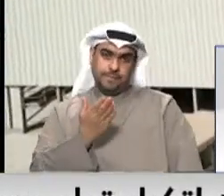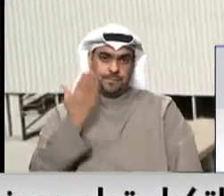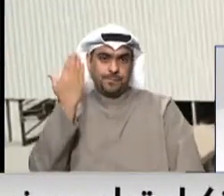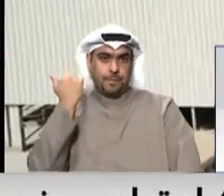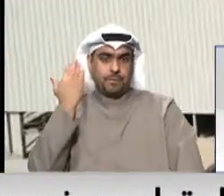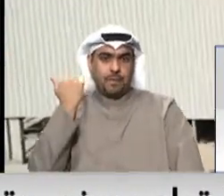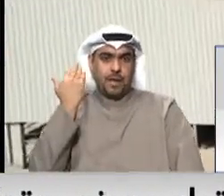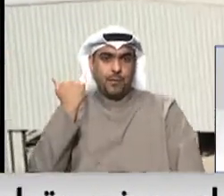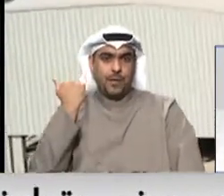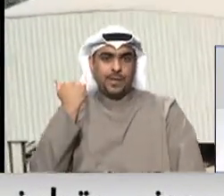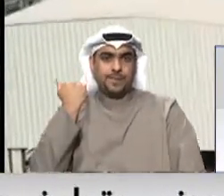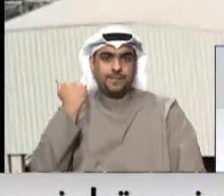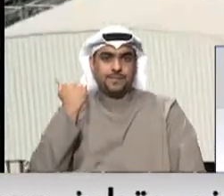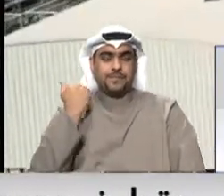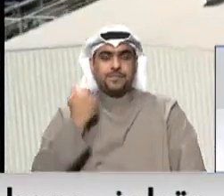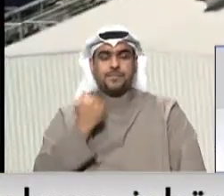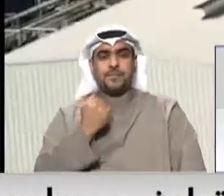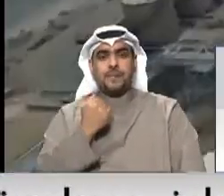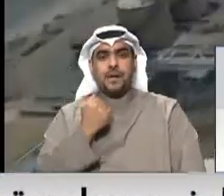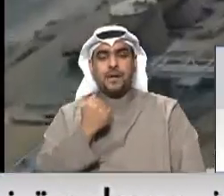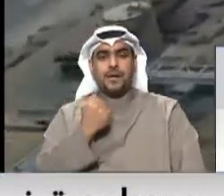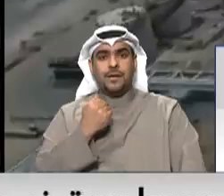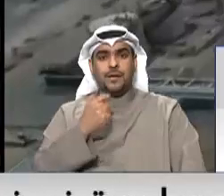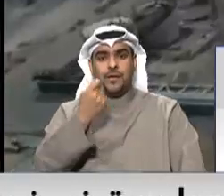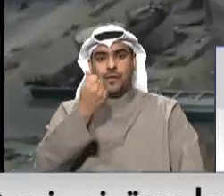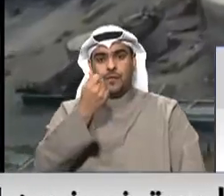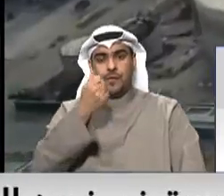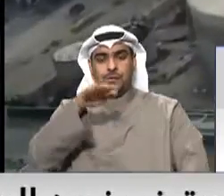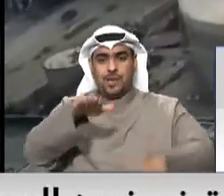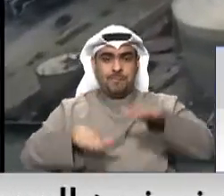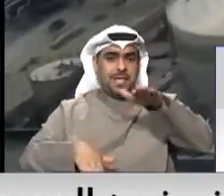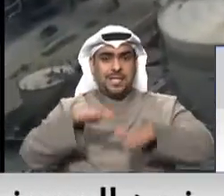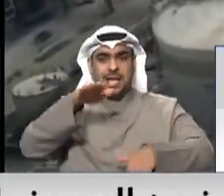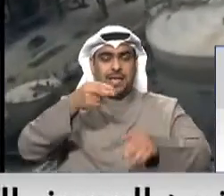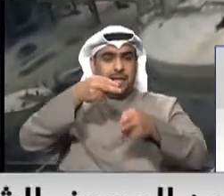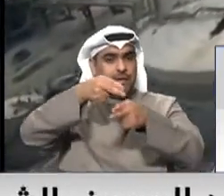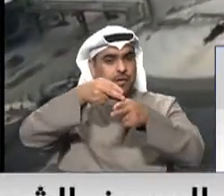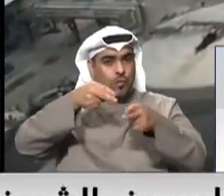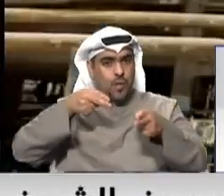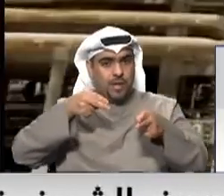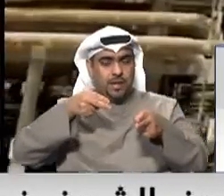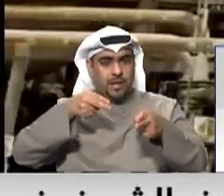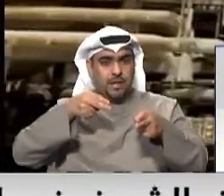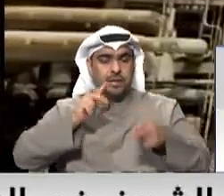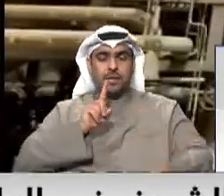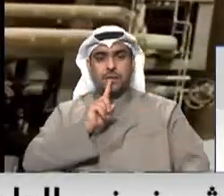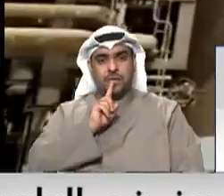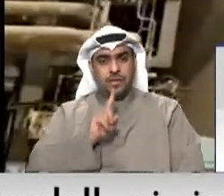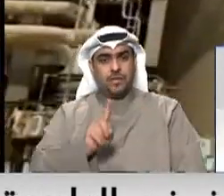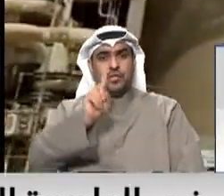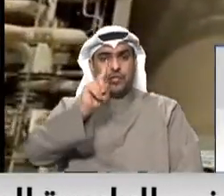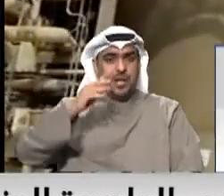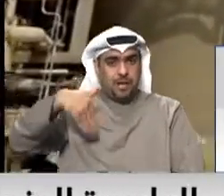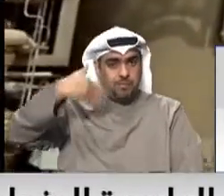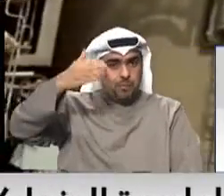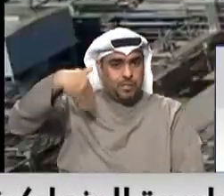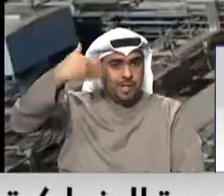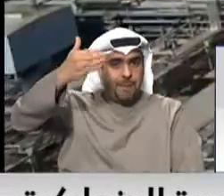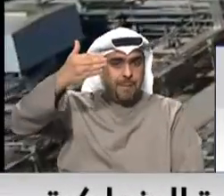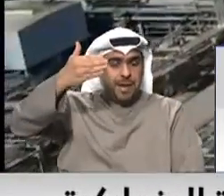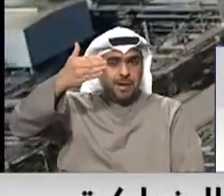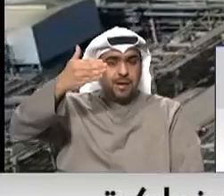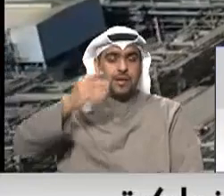في التقرير الاخير وتصنيف الكويت ااه ان شاء الله نتطلع في المستقبل ان يكون هناك